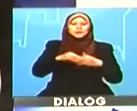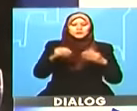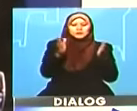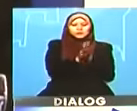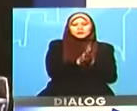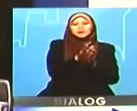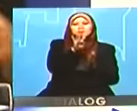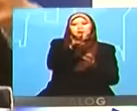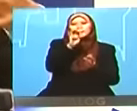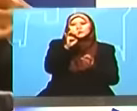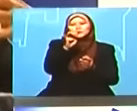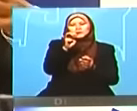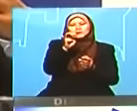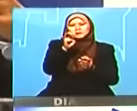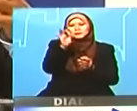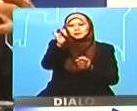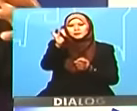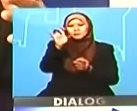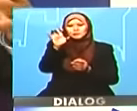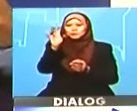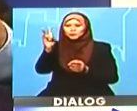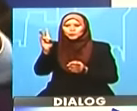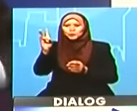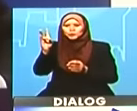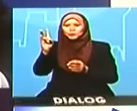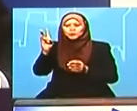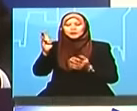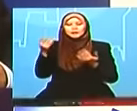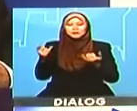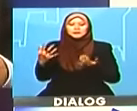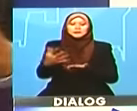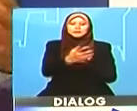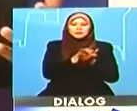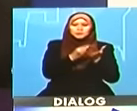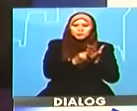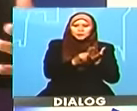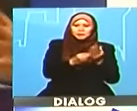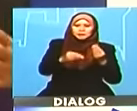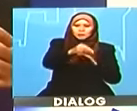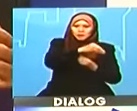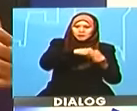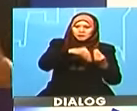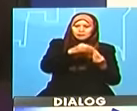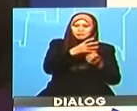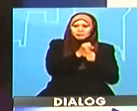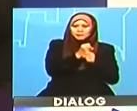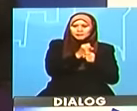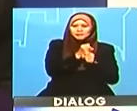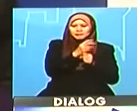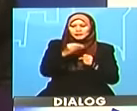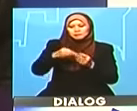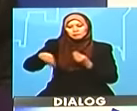487 bilion. Okay. Di sini kita dapat balik duit pokok, okay, ya, laburan pokok kita, okay, dan dapat